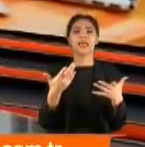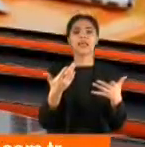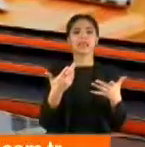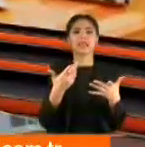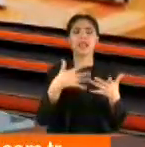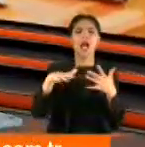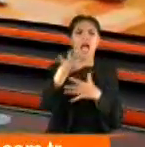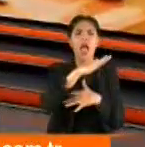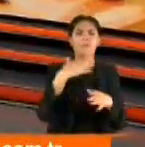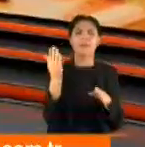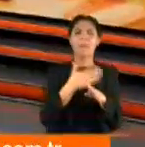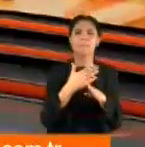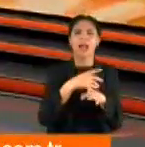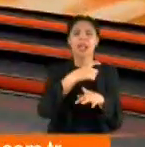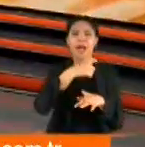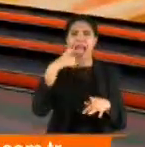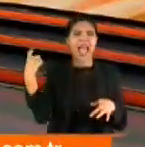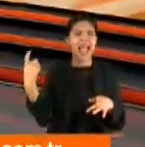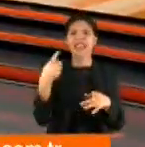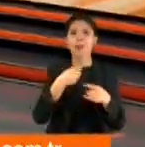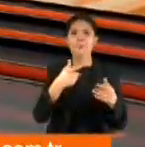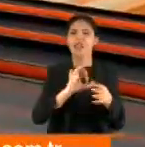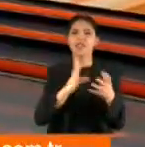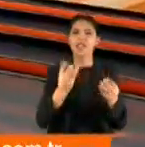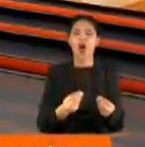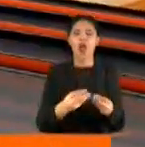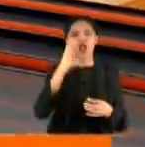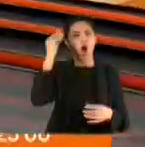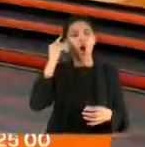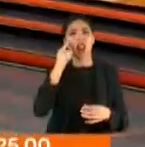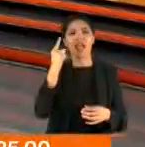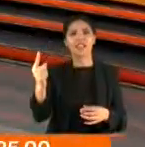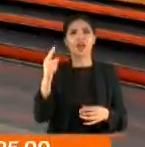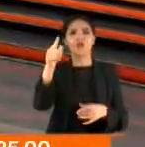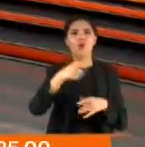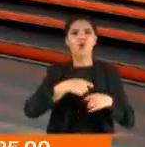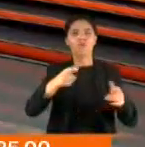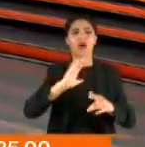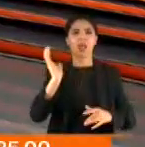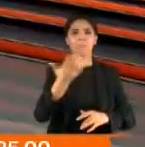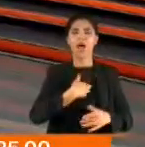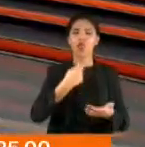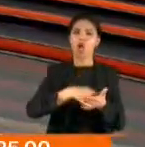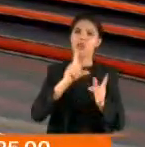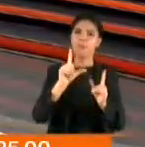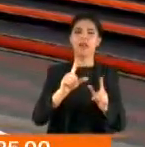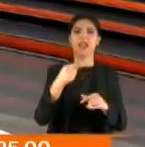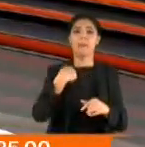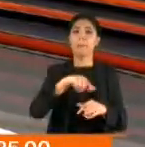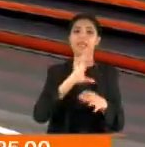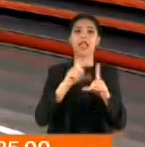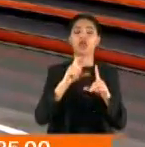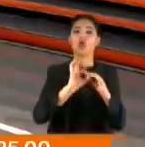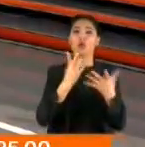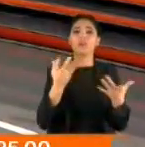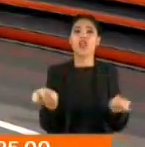amortismanı eski ve masrafı ne olacak Hollanda ile Finans Kurumu'na göre bu masrafları patron ödemeli Peki biz de